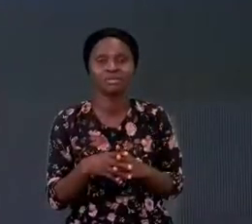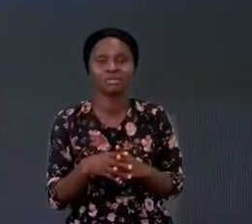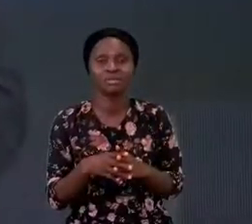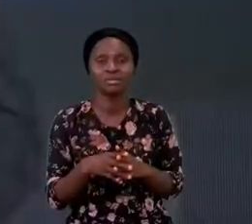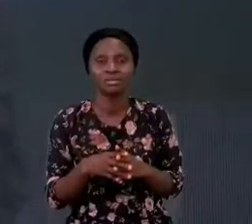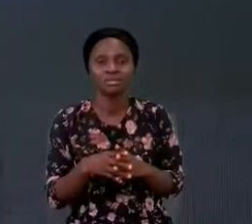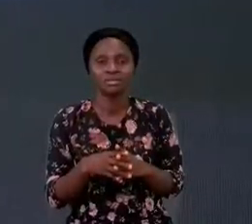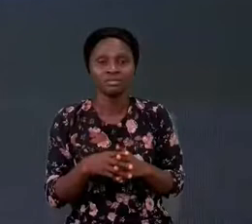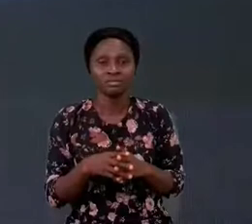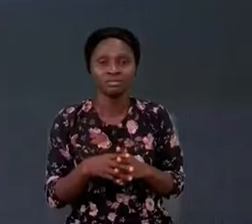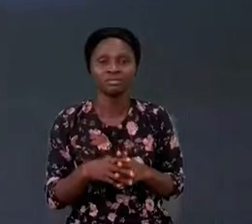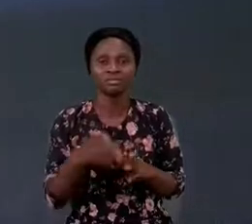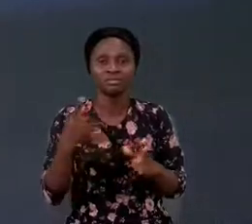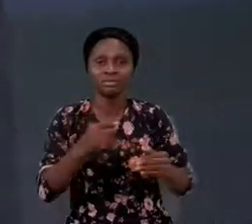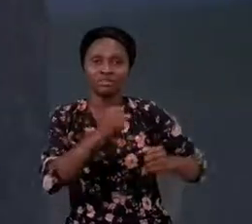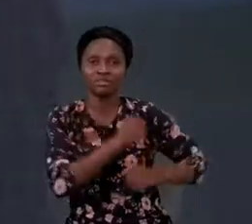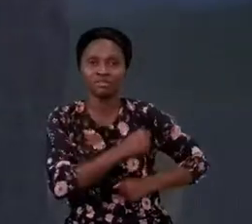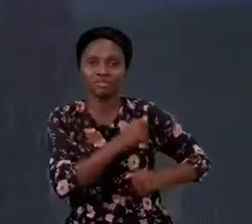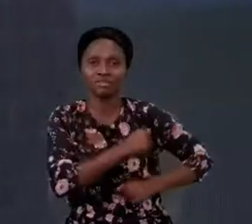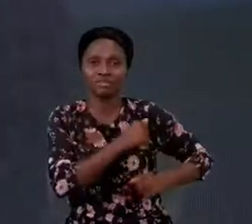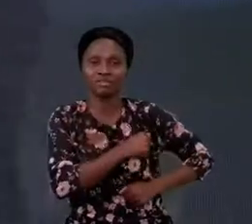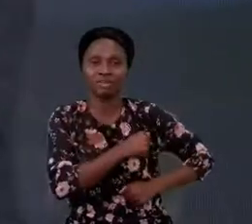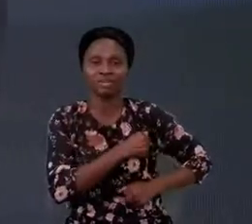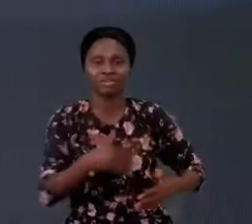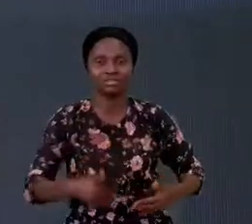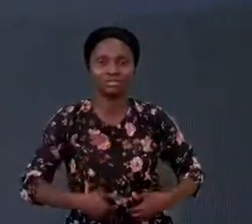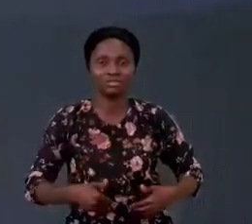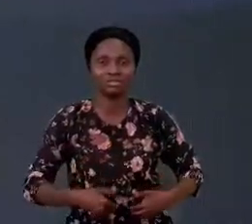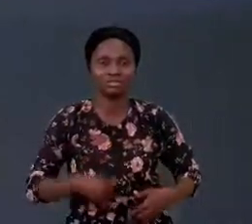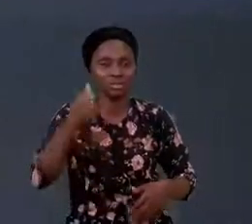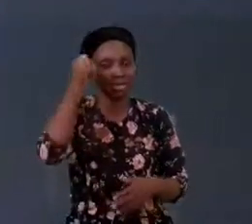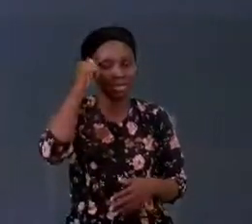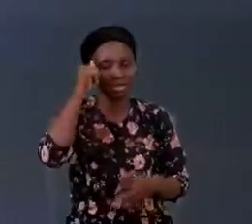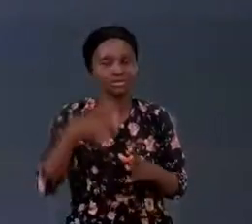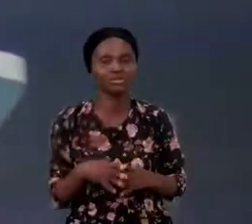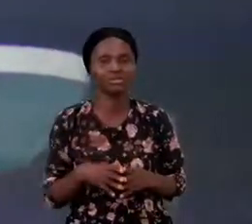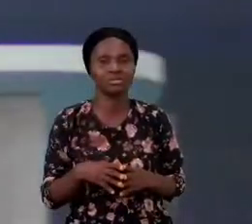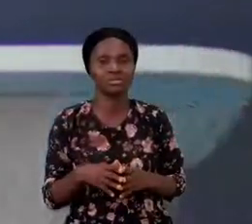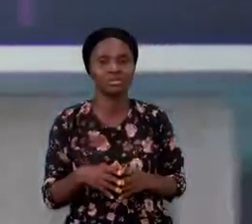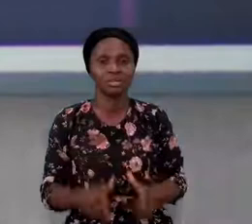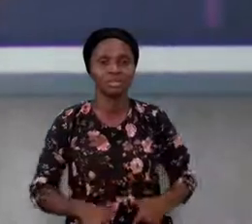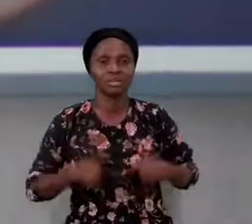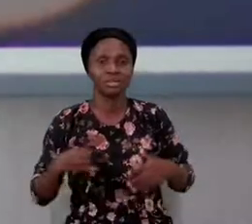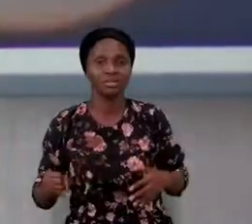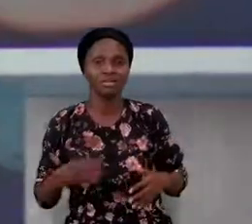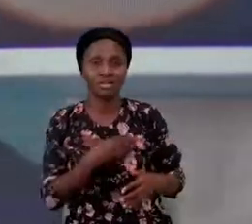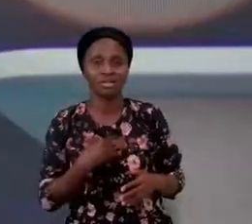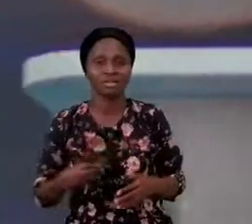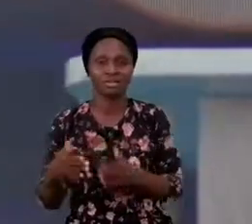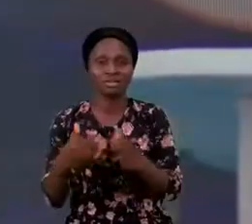vivants et orientés vers l'excellence. Fortifiés,